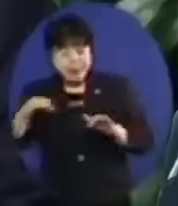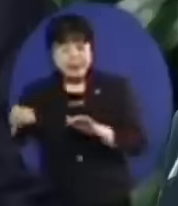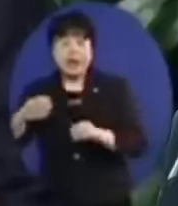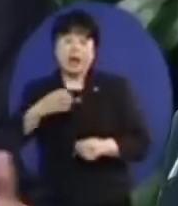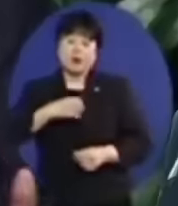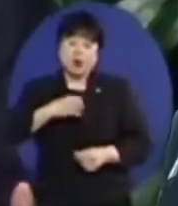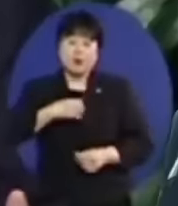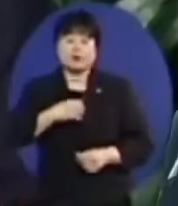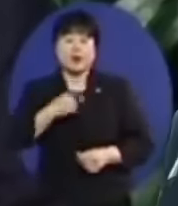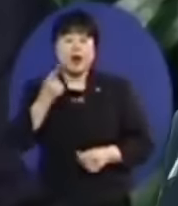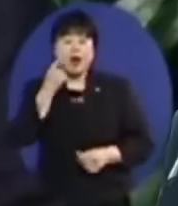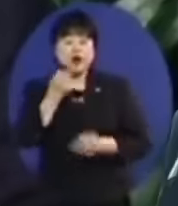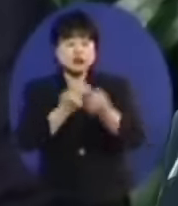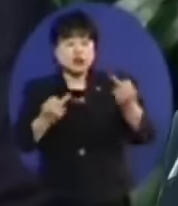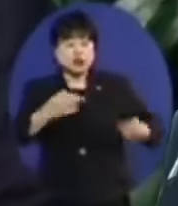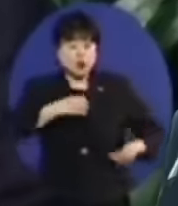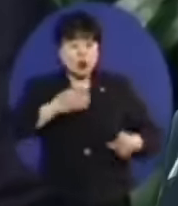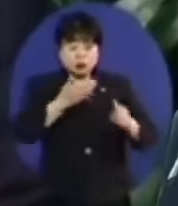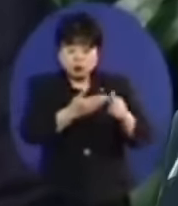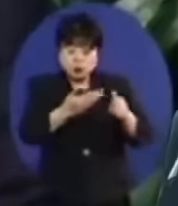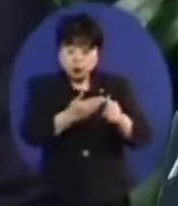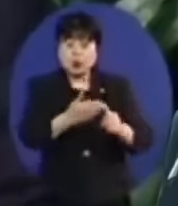있고 거짓 형제 중에 위험을 당하고